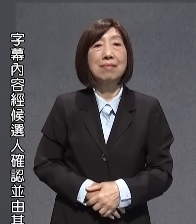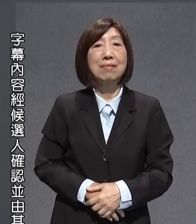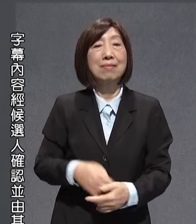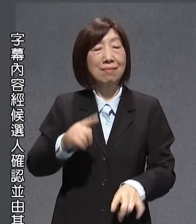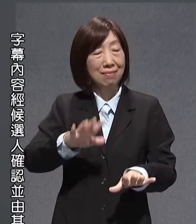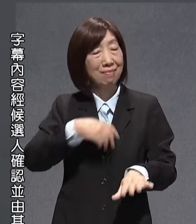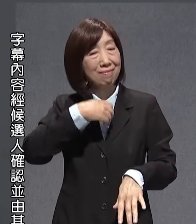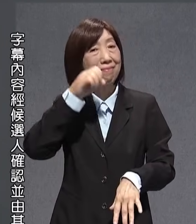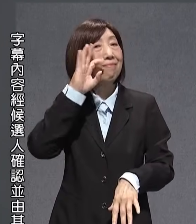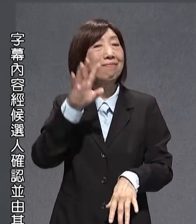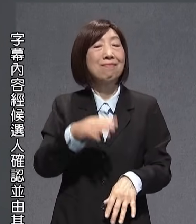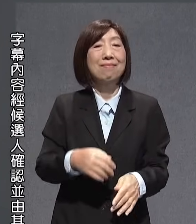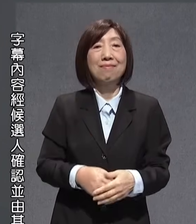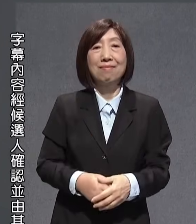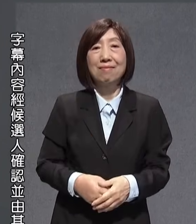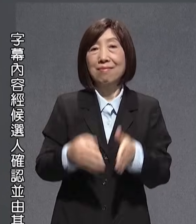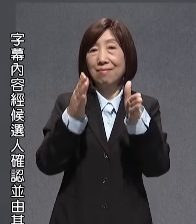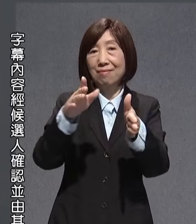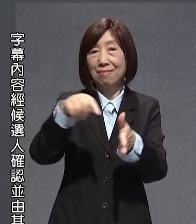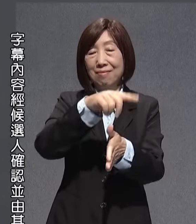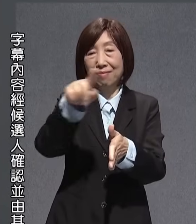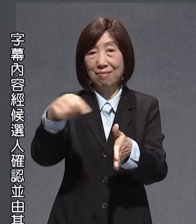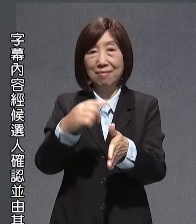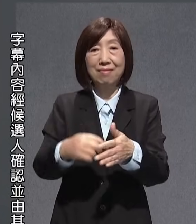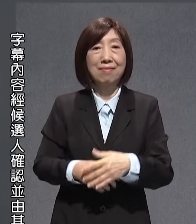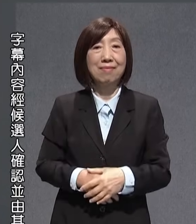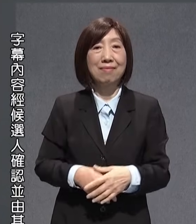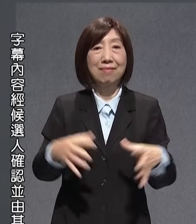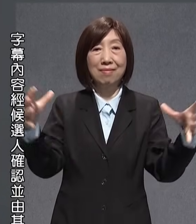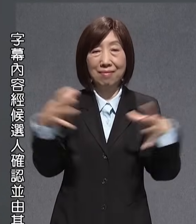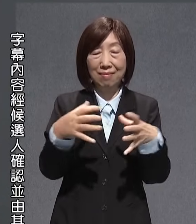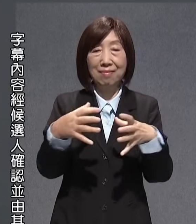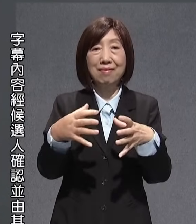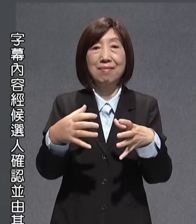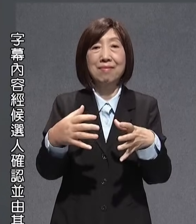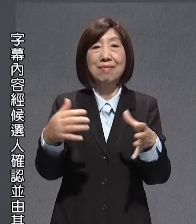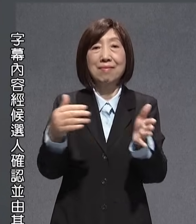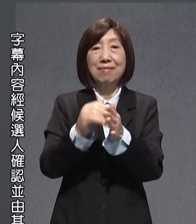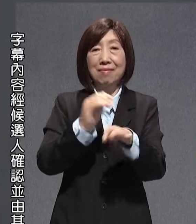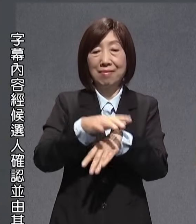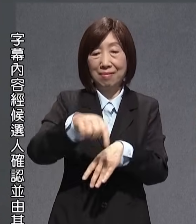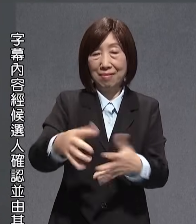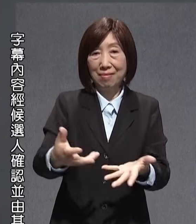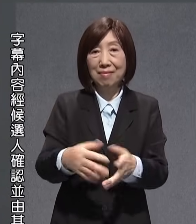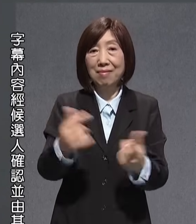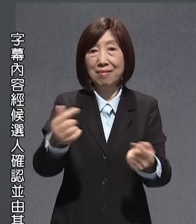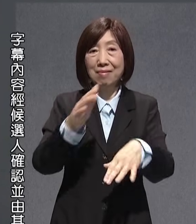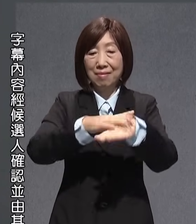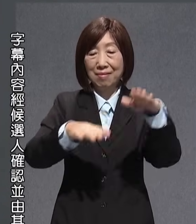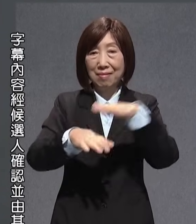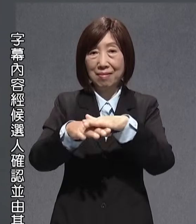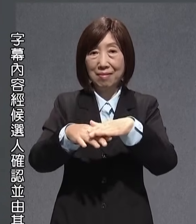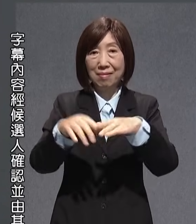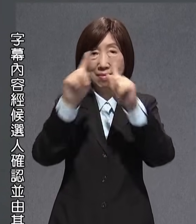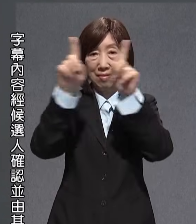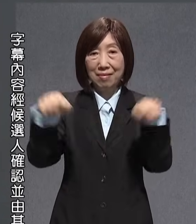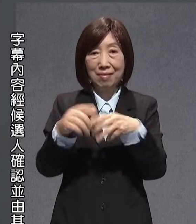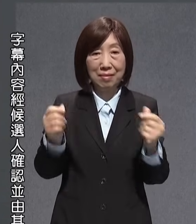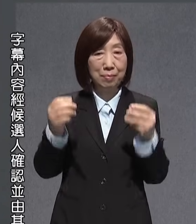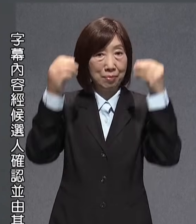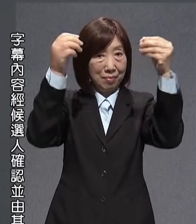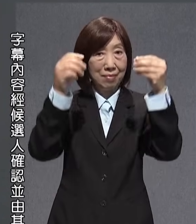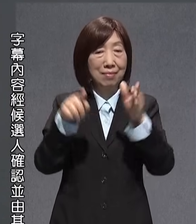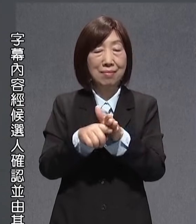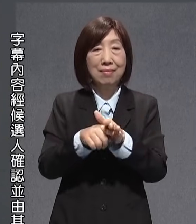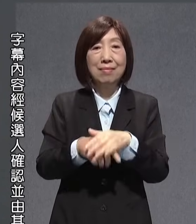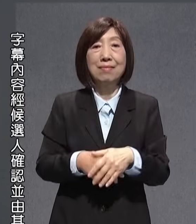很荣幸能够跟大家一起拼图，当我们双手把纸板高高举起